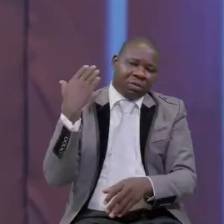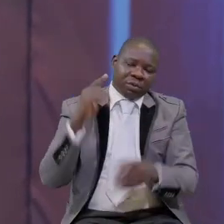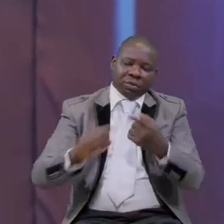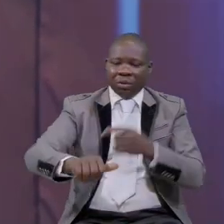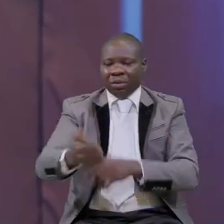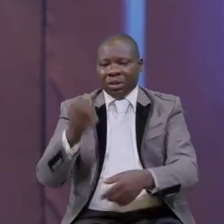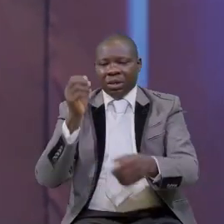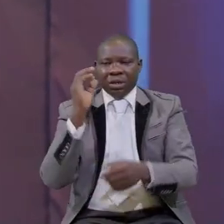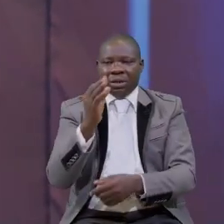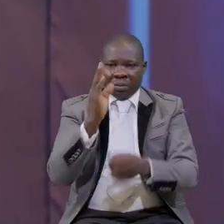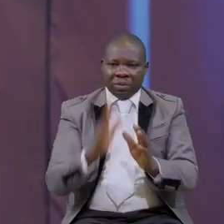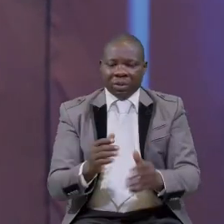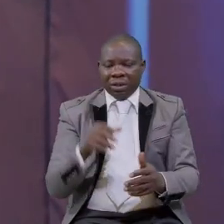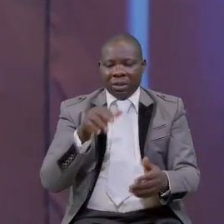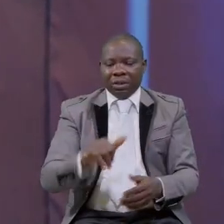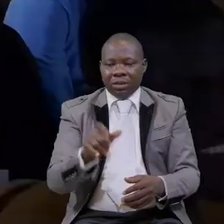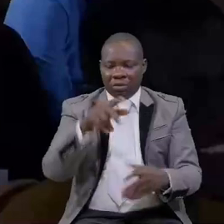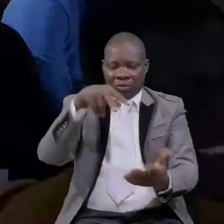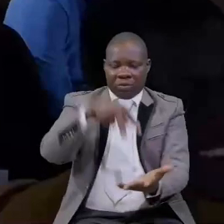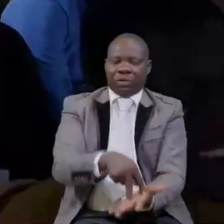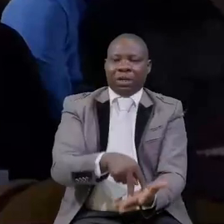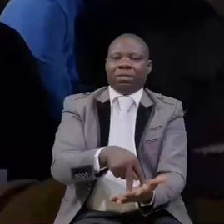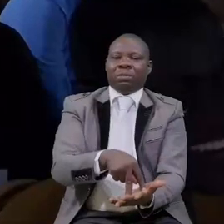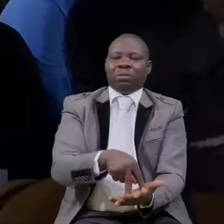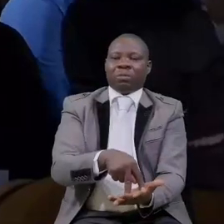l'autre personne. Et tu es toujours debout.